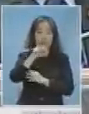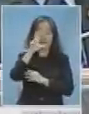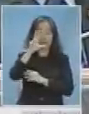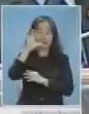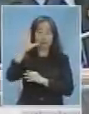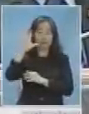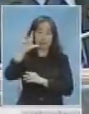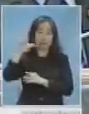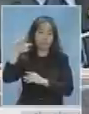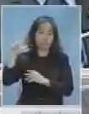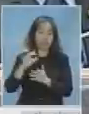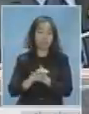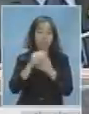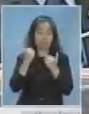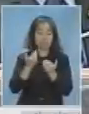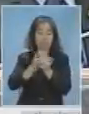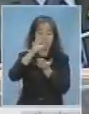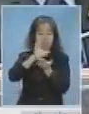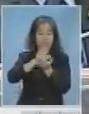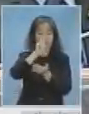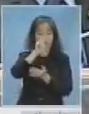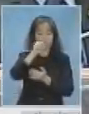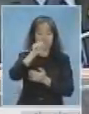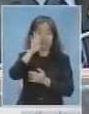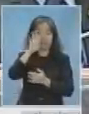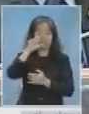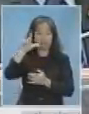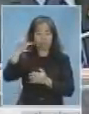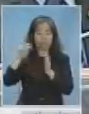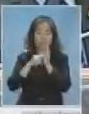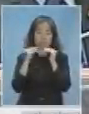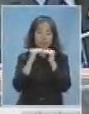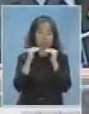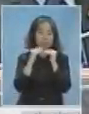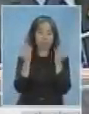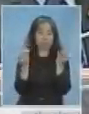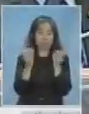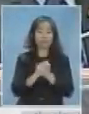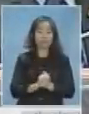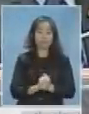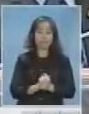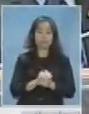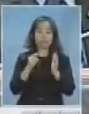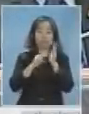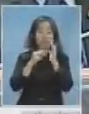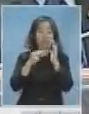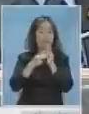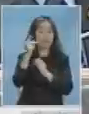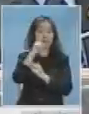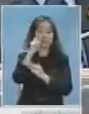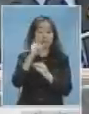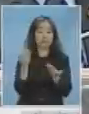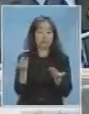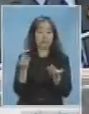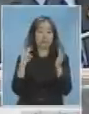งบประมาณของเรานี่ 2.4 ล้านล้านเท่ากันเลยนะครับเท่ากันเลยนะครับนั่นหมายความว่าอะไรครับหม